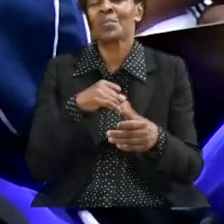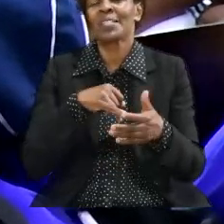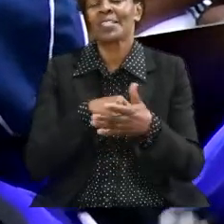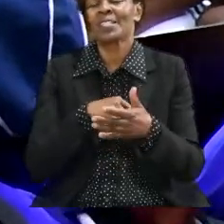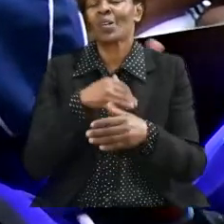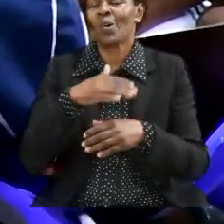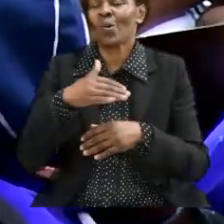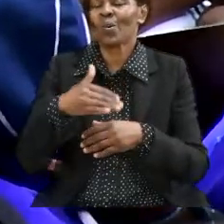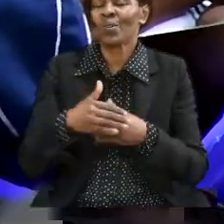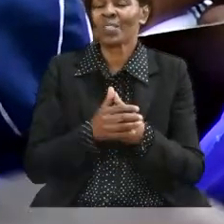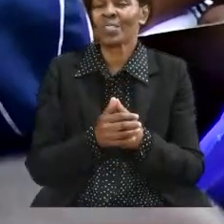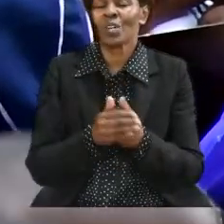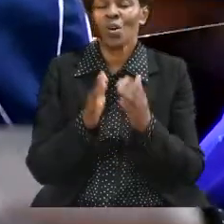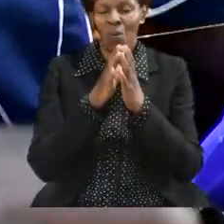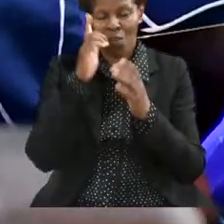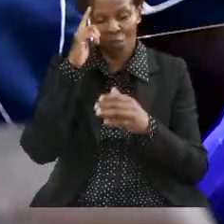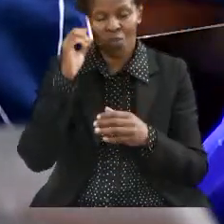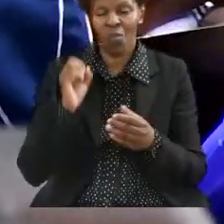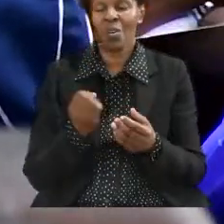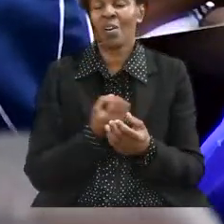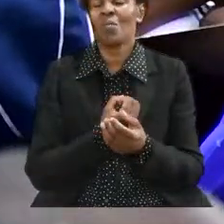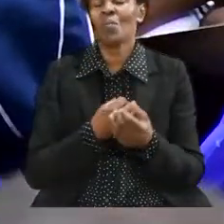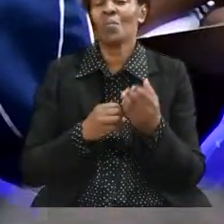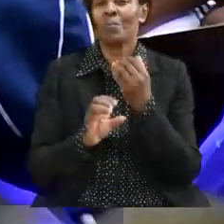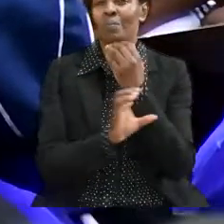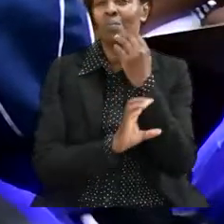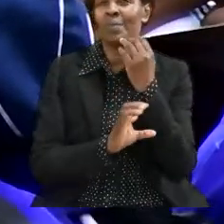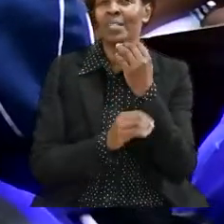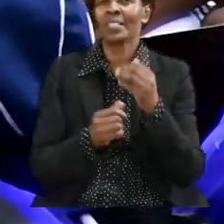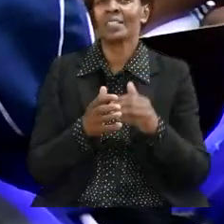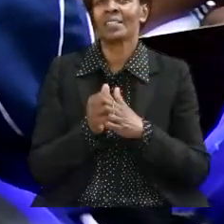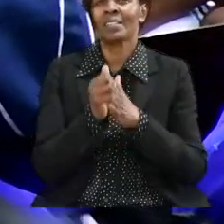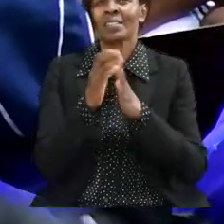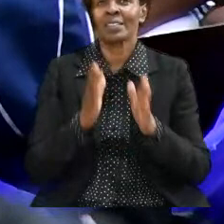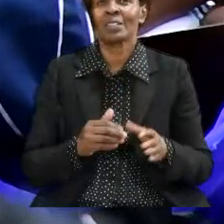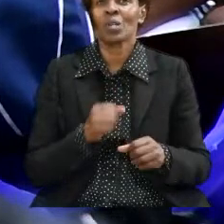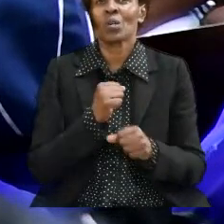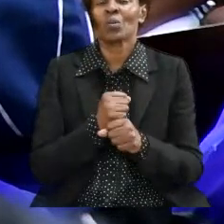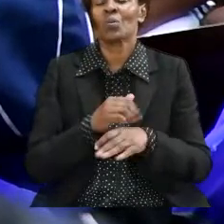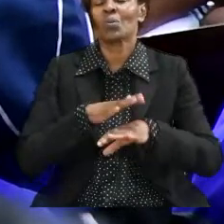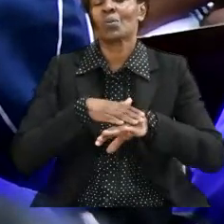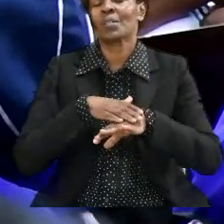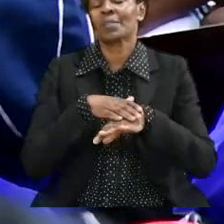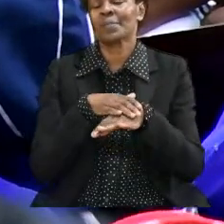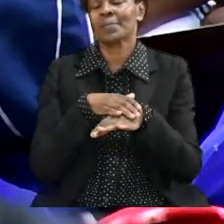twa ũhoera bũrũri witũ atongoria nĩ magwĩka wega